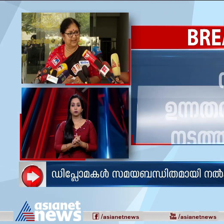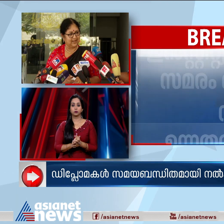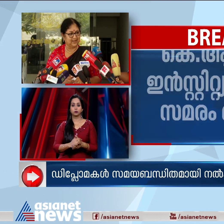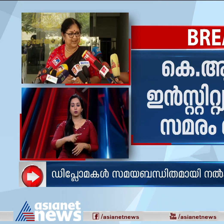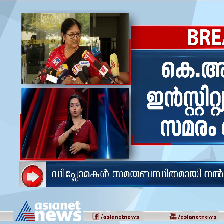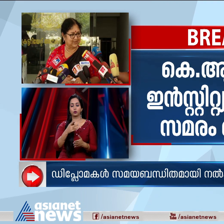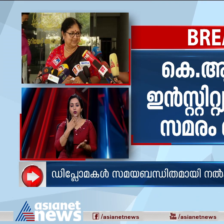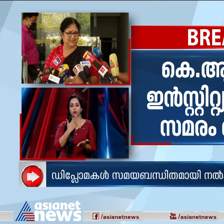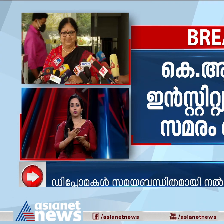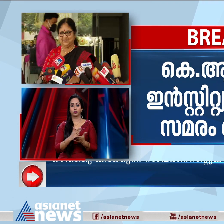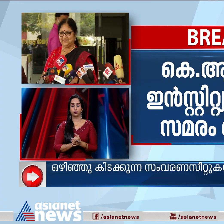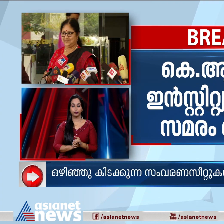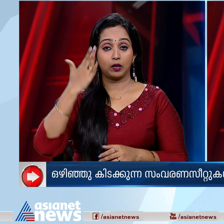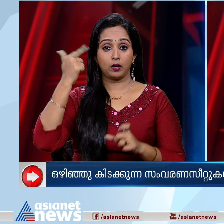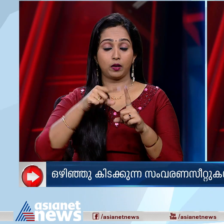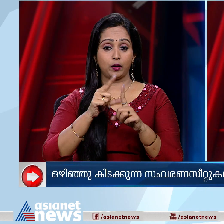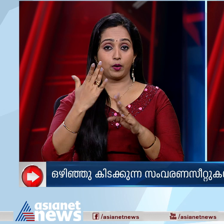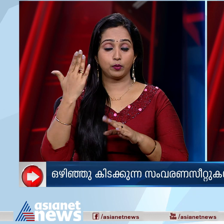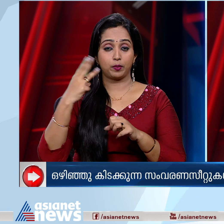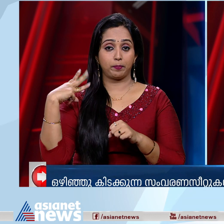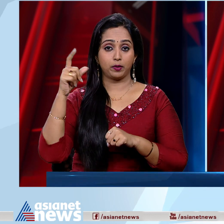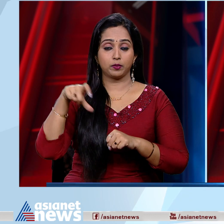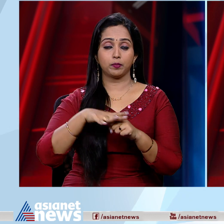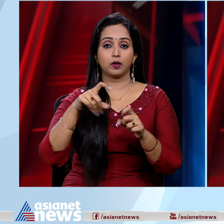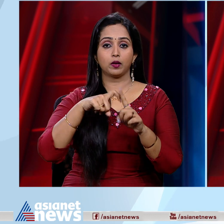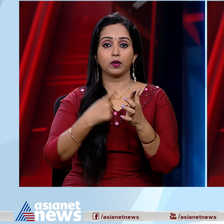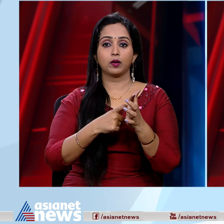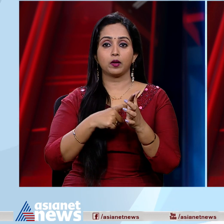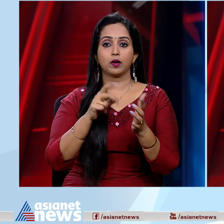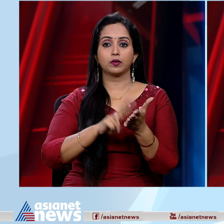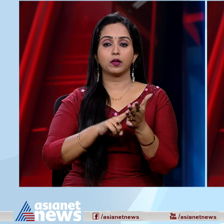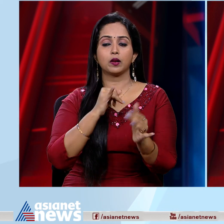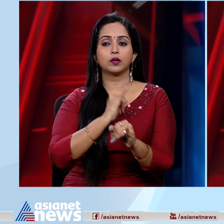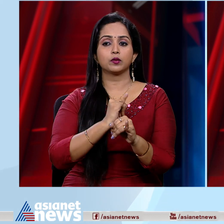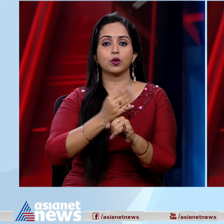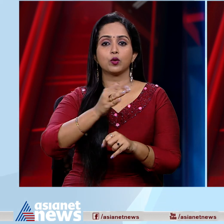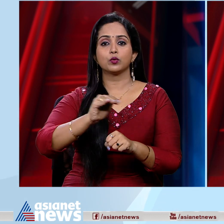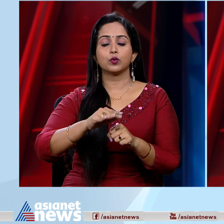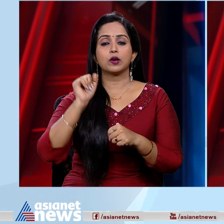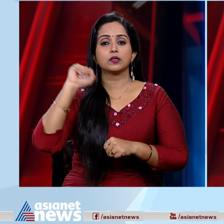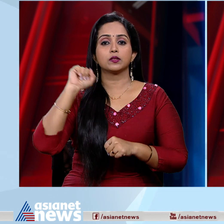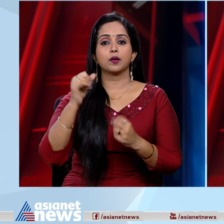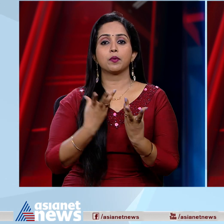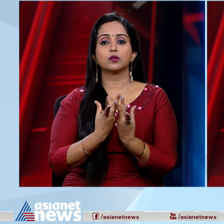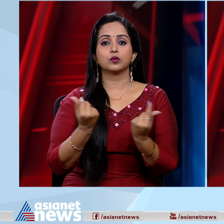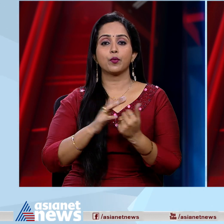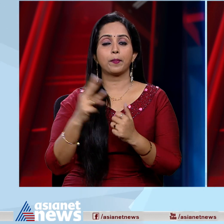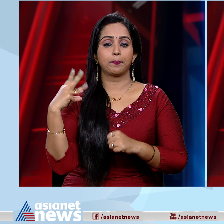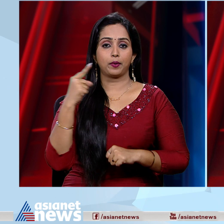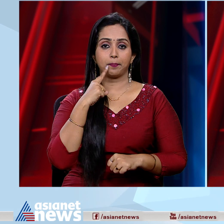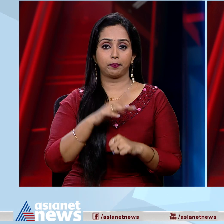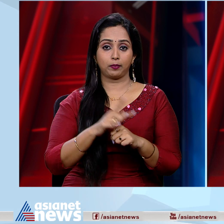നന്ദി, സന്തോഷം. ഉന്നത വിദ്യാഭ്യാസ മന്ത്രി പ്രതികരിക്കുകയായിരുന്നു. കെ ആർ നാരായണൻ ഇൻസ്റ്റിറ്റ്യൂട്ടിലെ വിദ്യാർത്ഥി സമരം ഒത്തുതീർപ്പായി എന്നുള്ളതാണ് മന്ത്രി